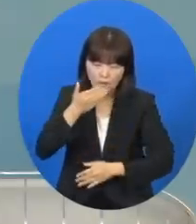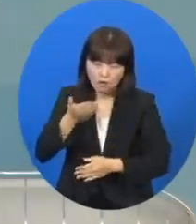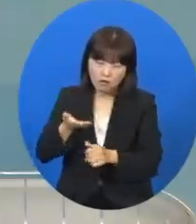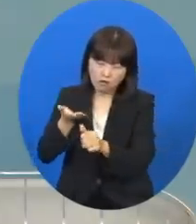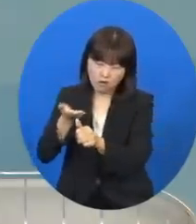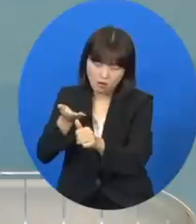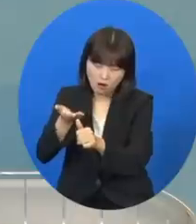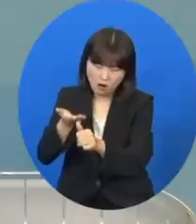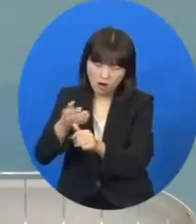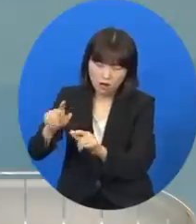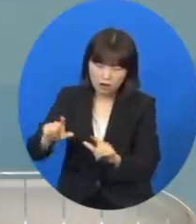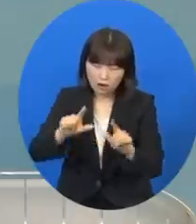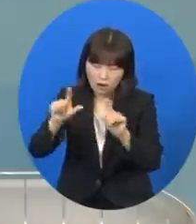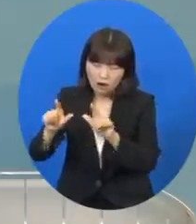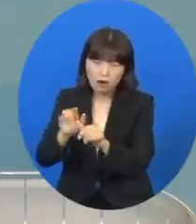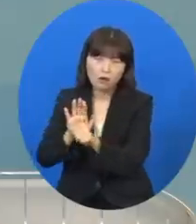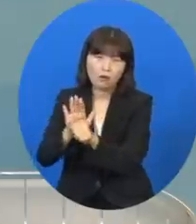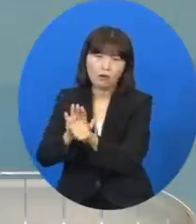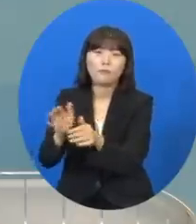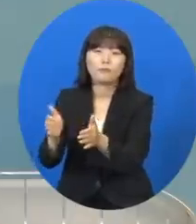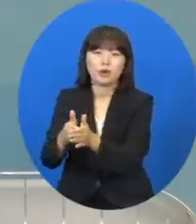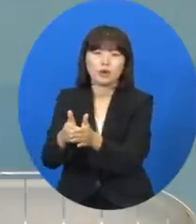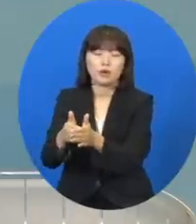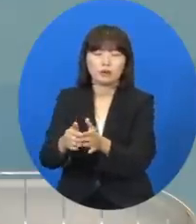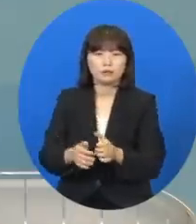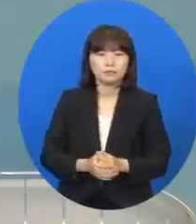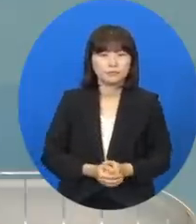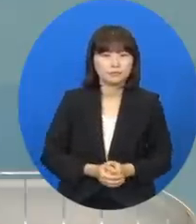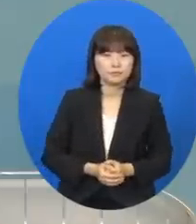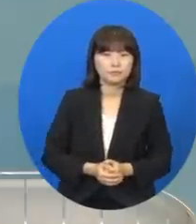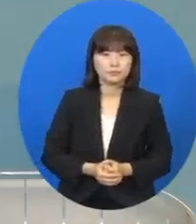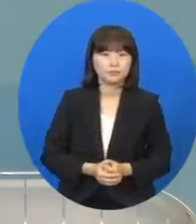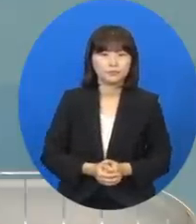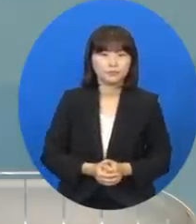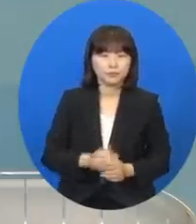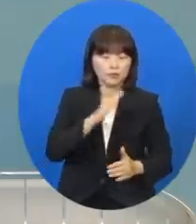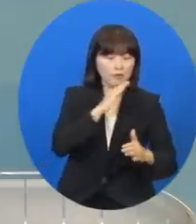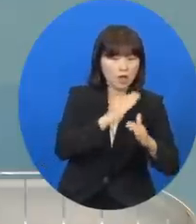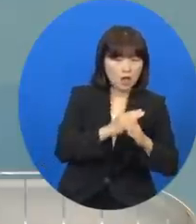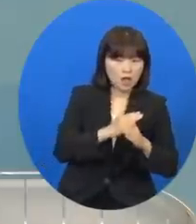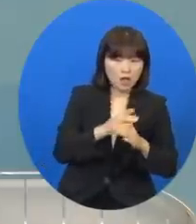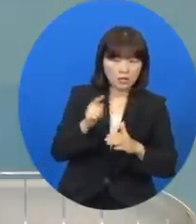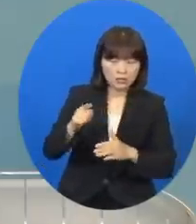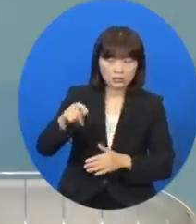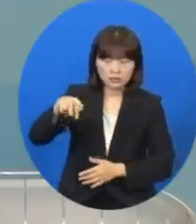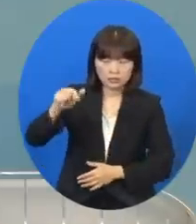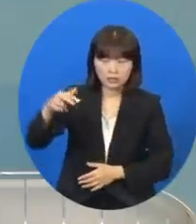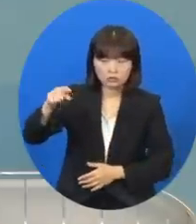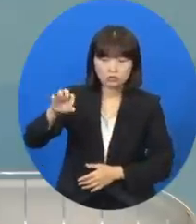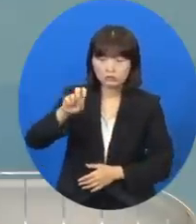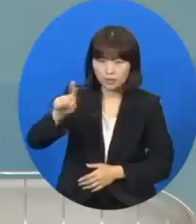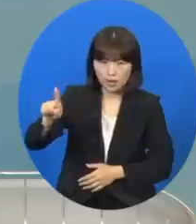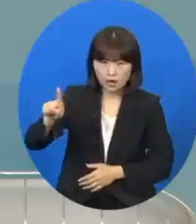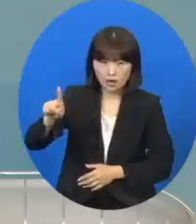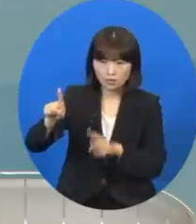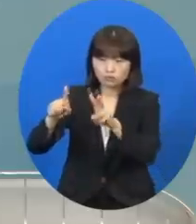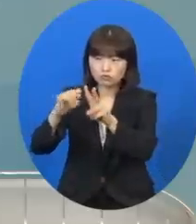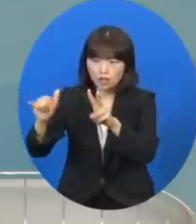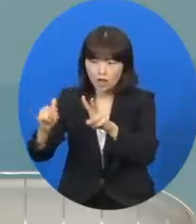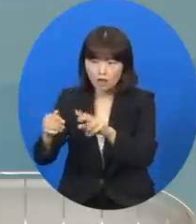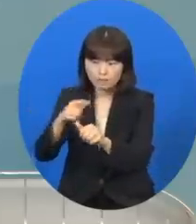거예요. 발치산에게 그 산중파 교인 두 사람이 죽임을 당할 정도로 그 일을